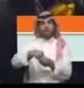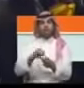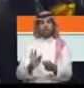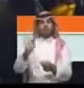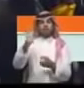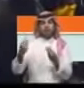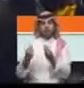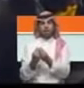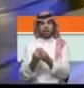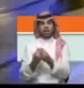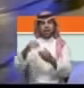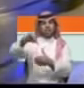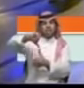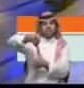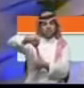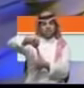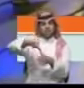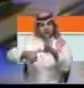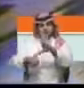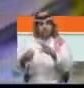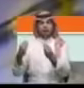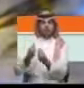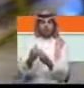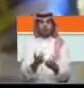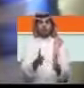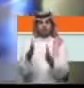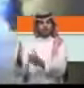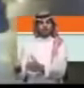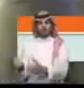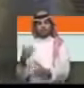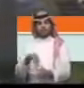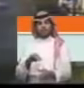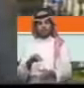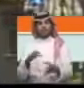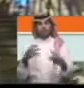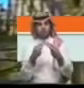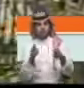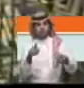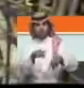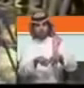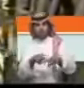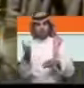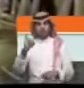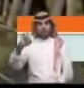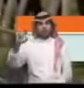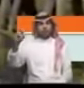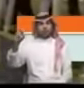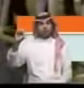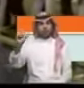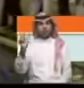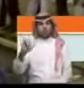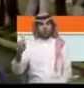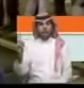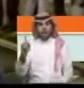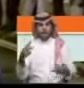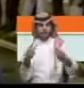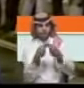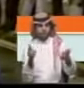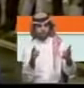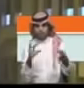الأطلسي. واتفقت مقدونيا واليونان على الاسم الجديد في يونيو حزيران، لكن ستبدأ مقدونيا في استخدامه فقط عندما